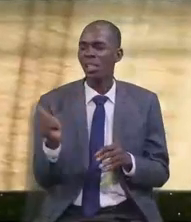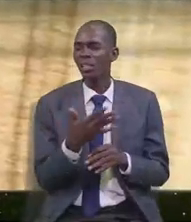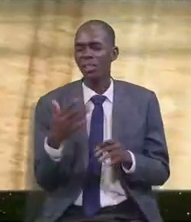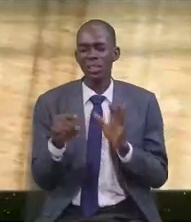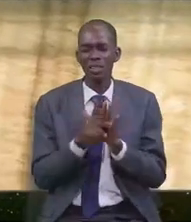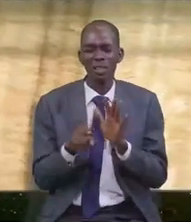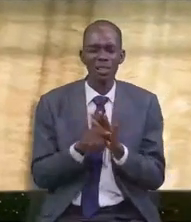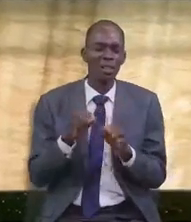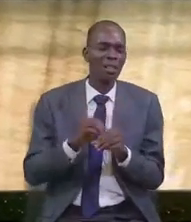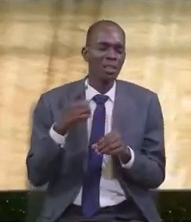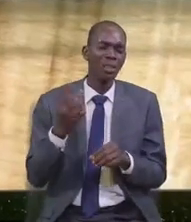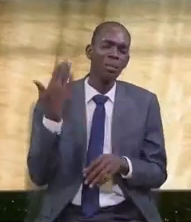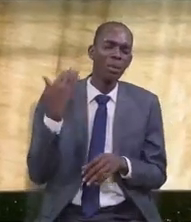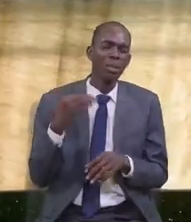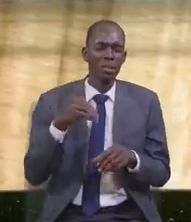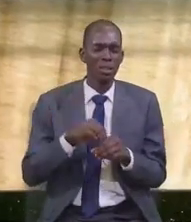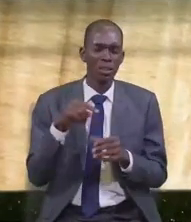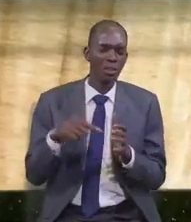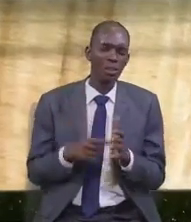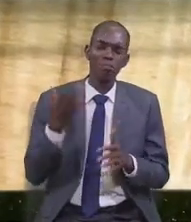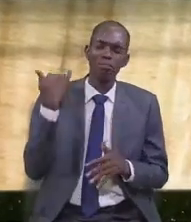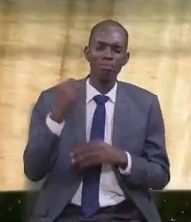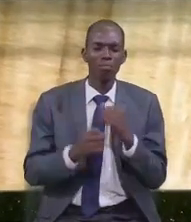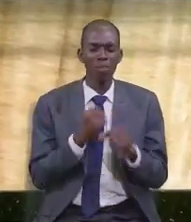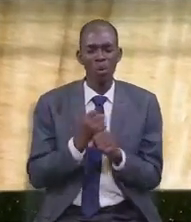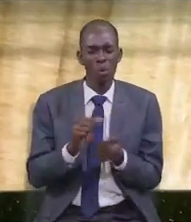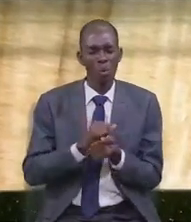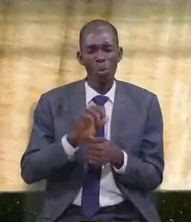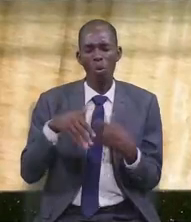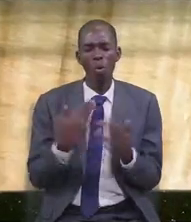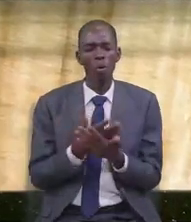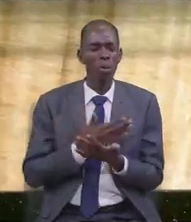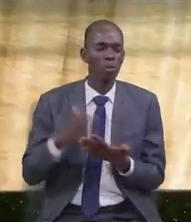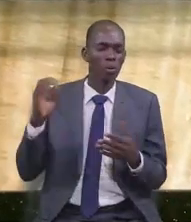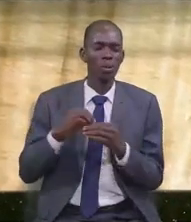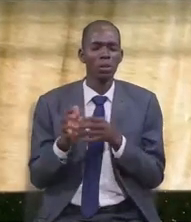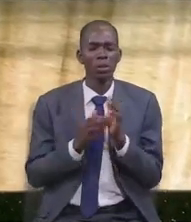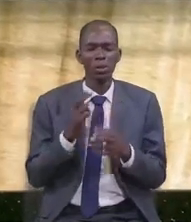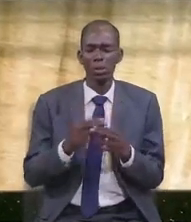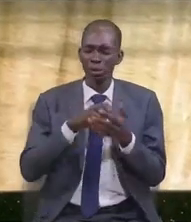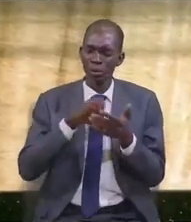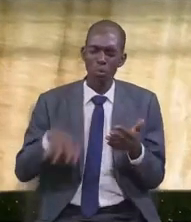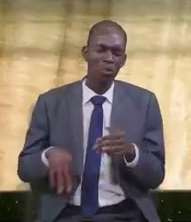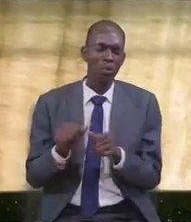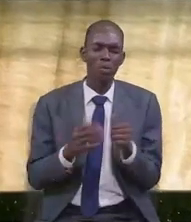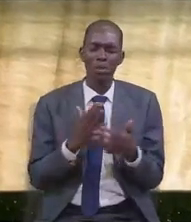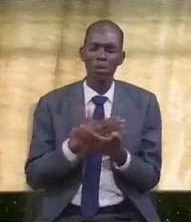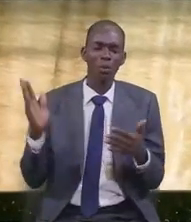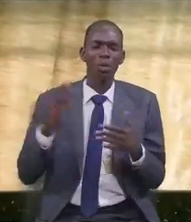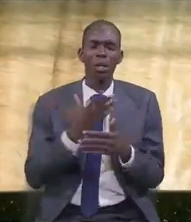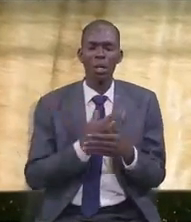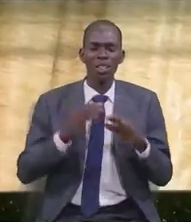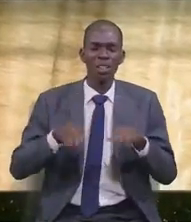passé, dans cette année qui s'écoule, efface cela, ôte tout cela et donne-nous une nouvelle